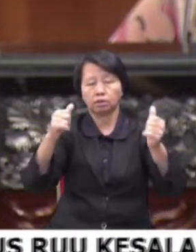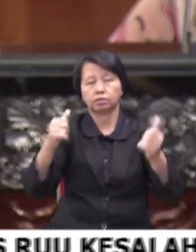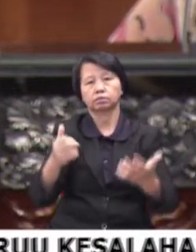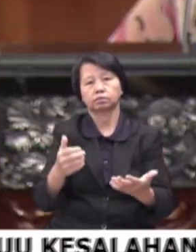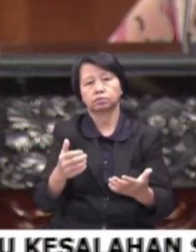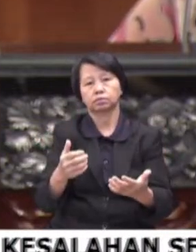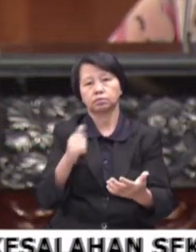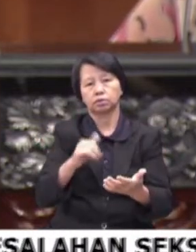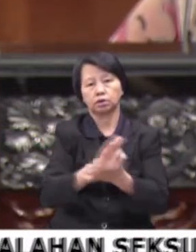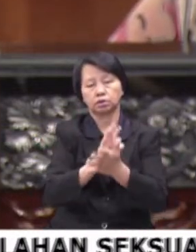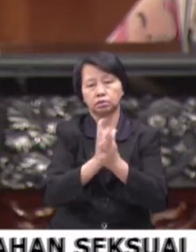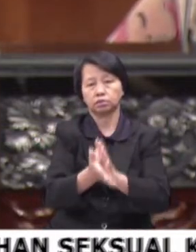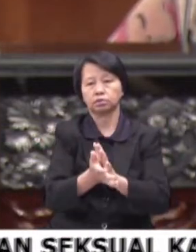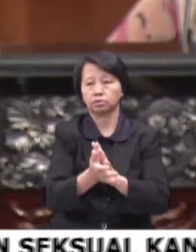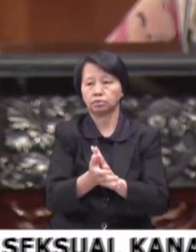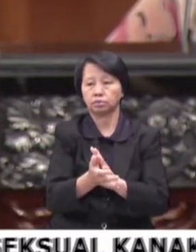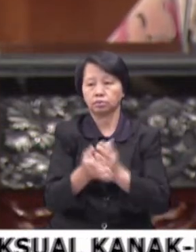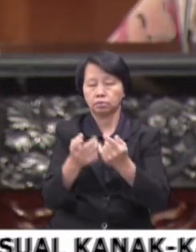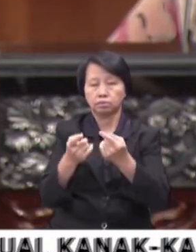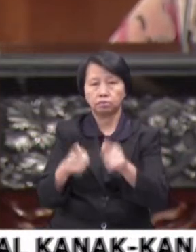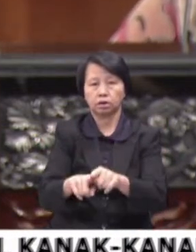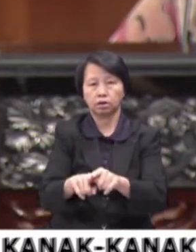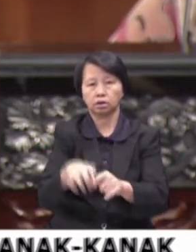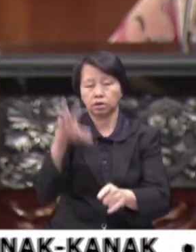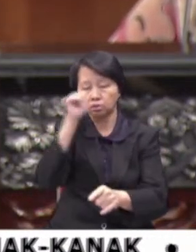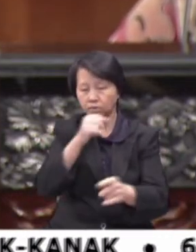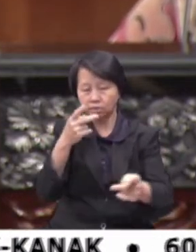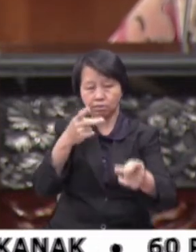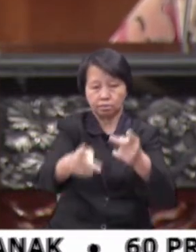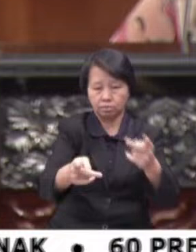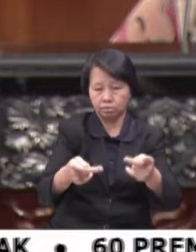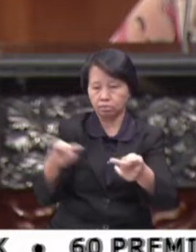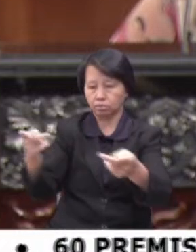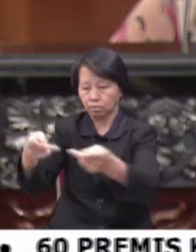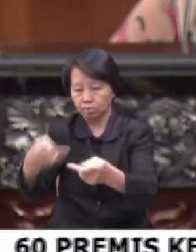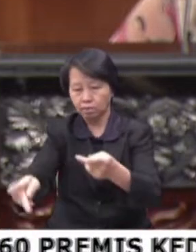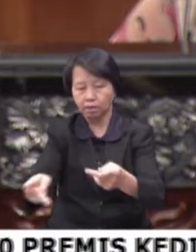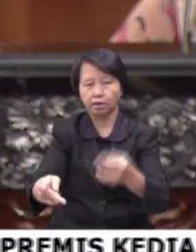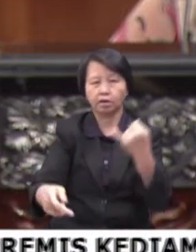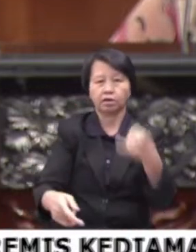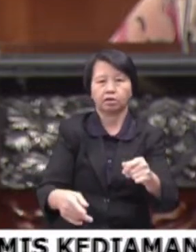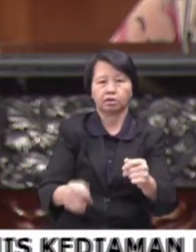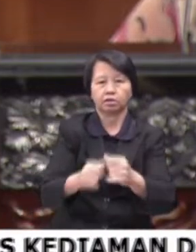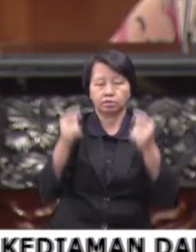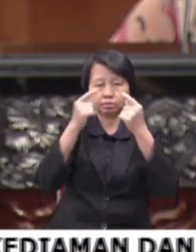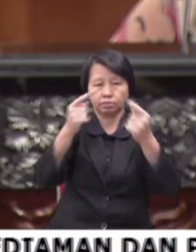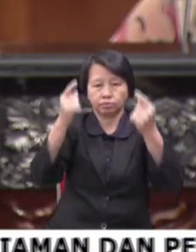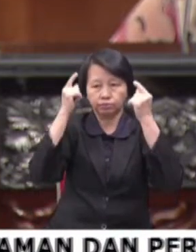yang menyebabkan pelaku dengan dengan izin antara